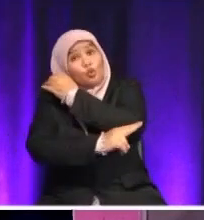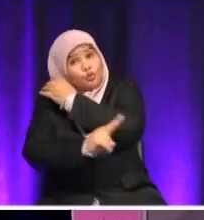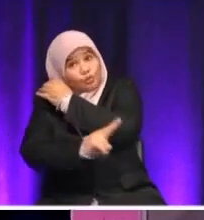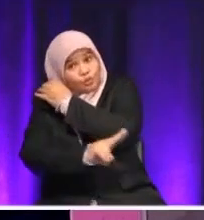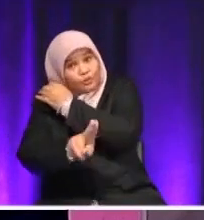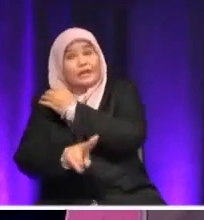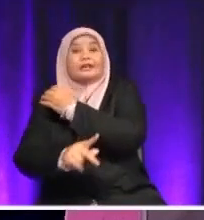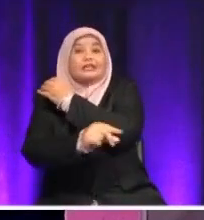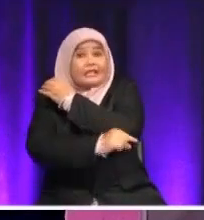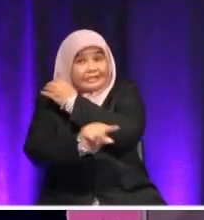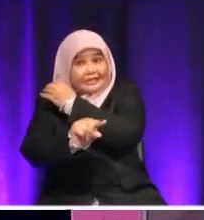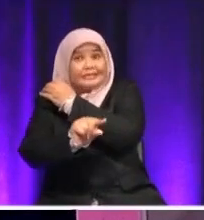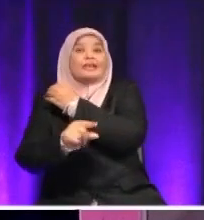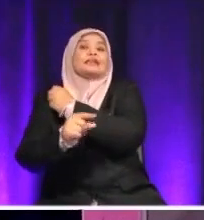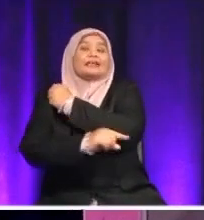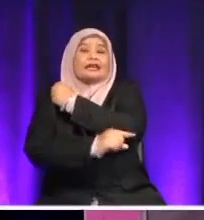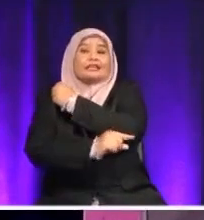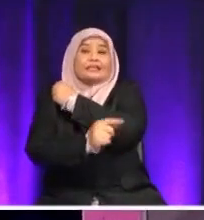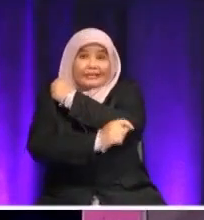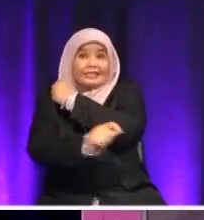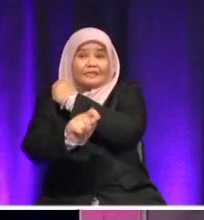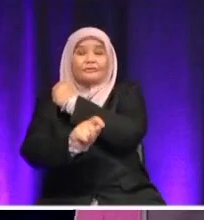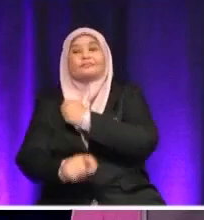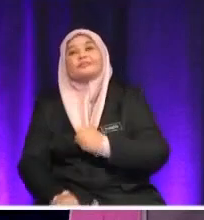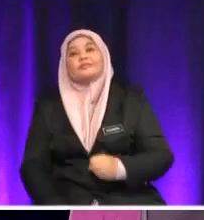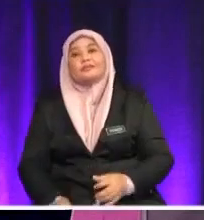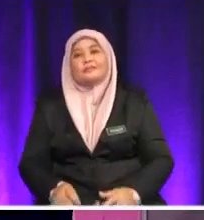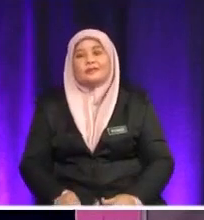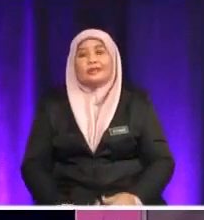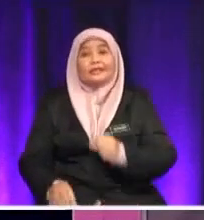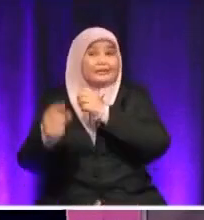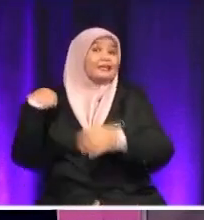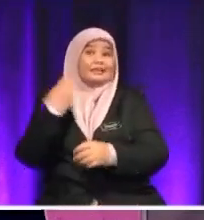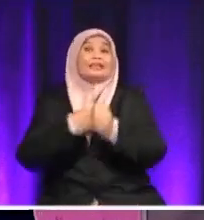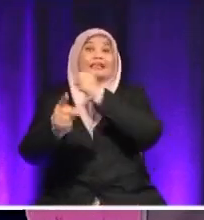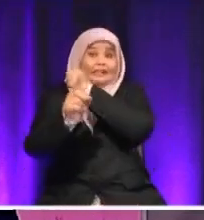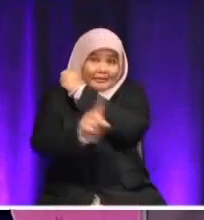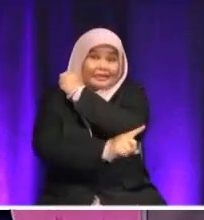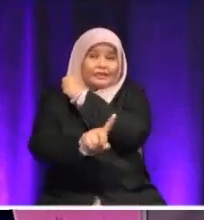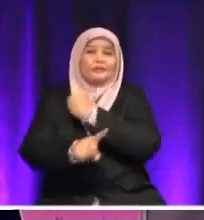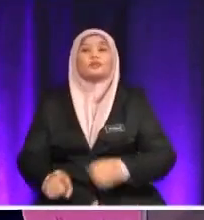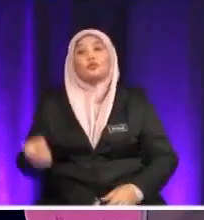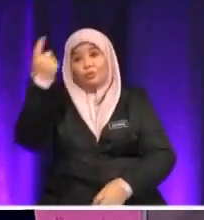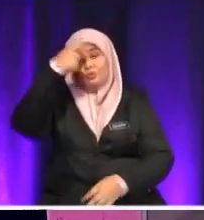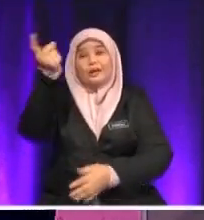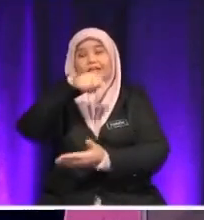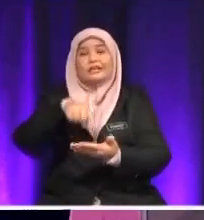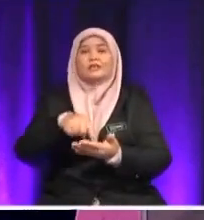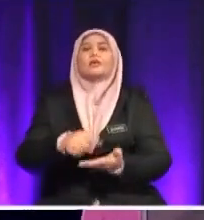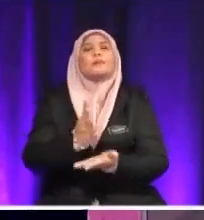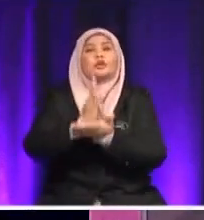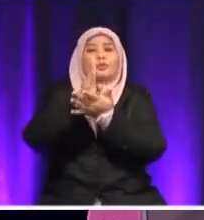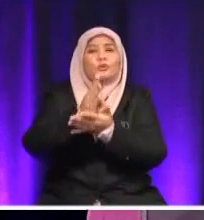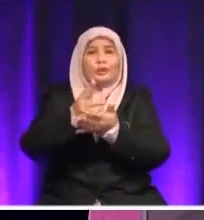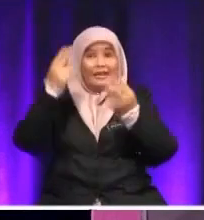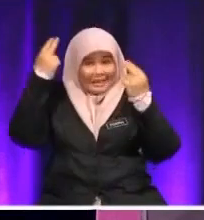ada qisas, kita ada ta'zir dan kita ada diyat. Jadi untuk kali ini saya perlukan bantuan daripada hakim